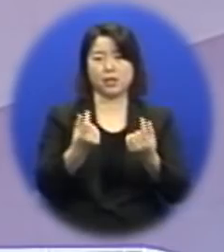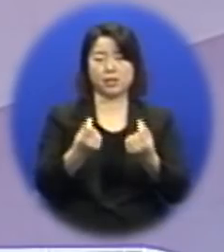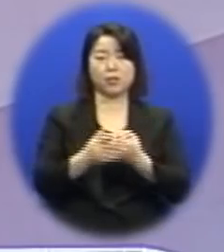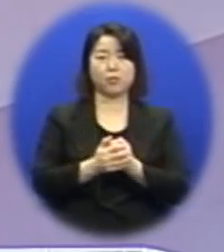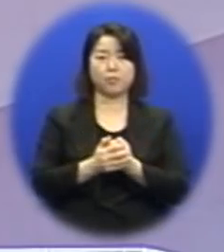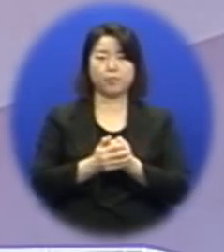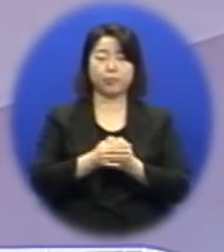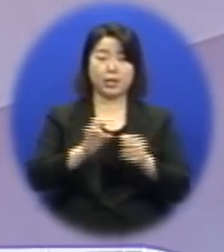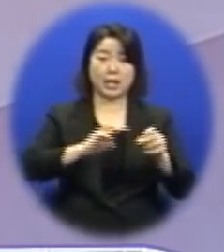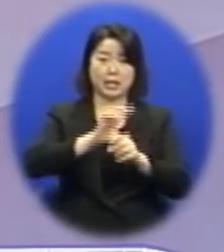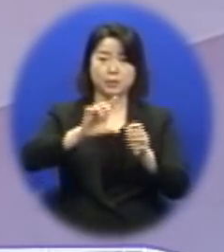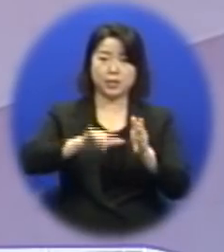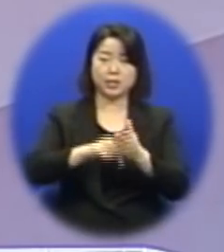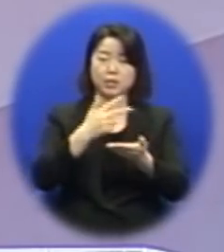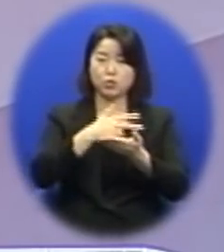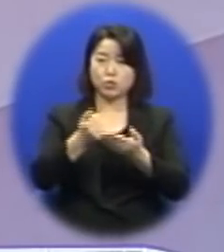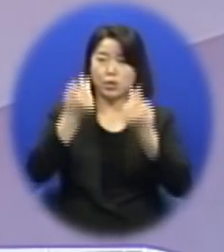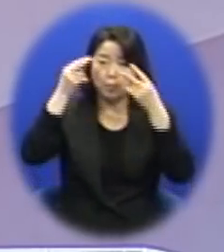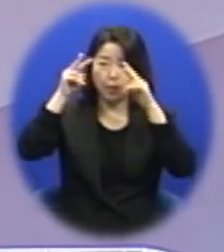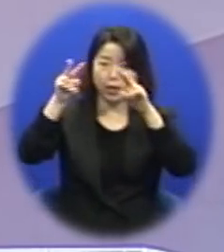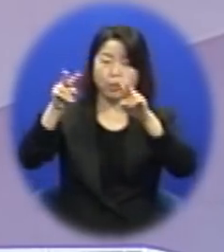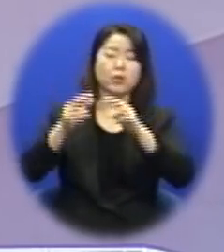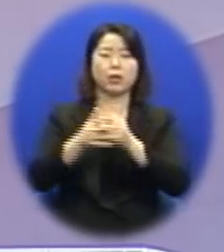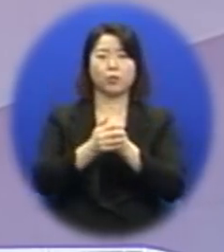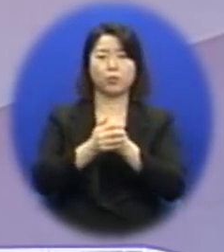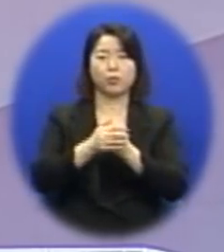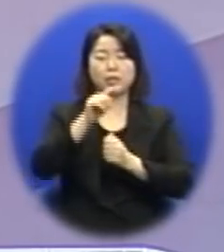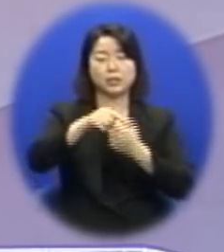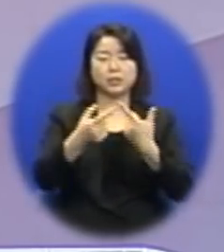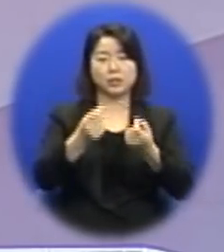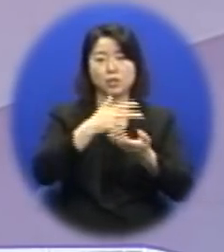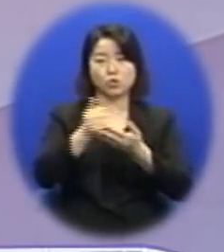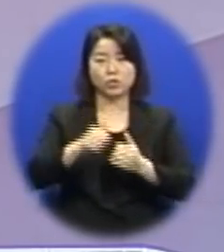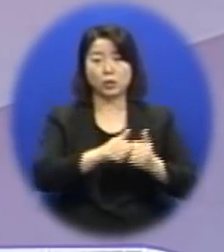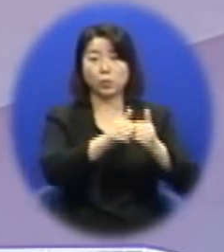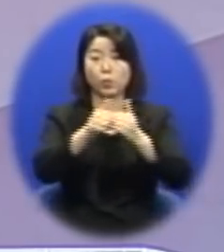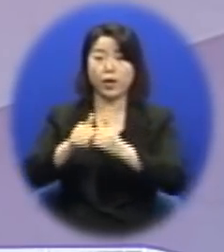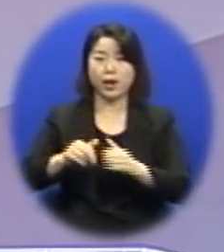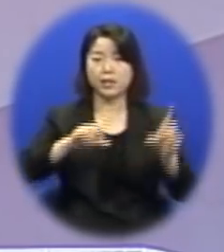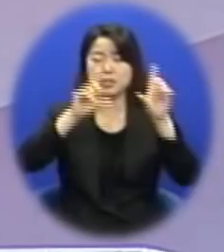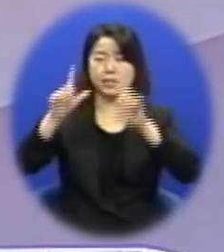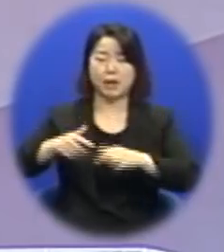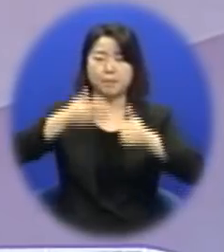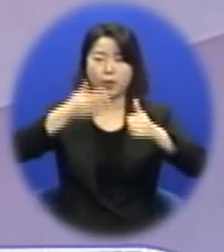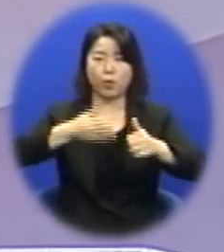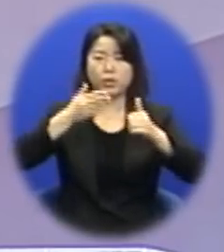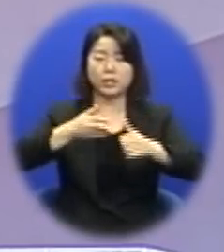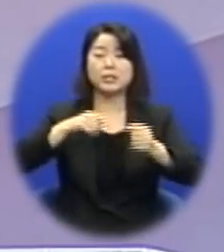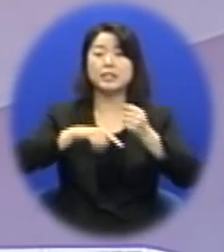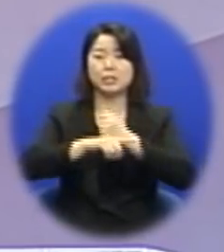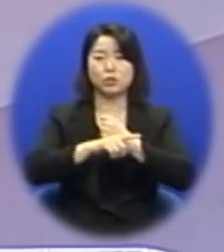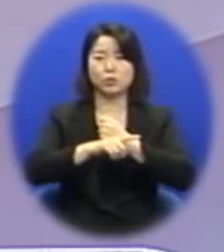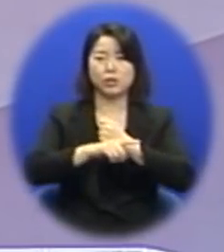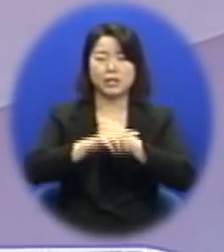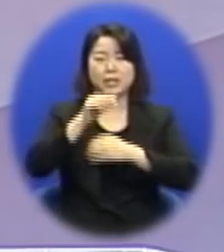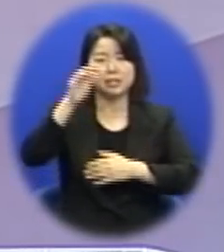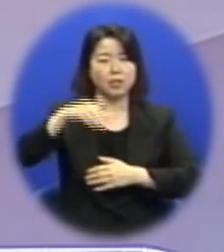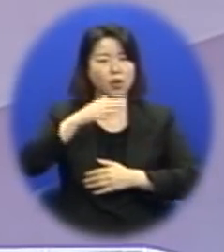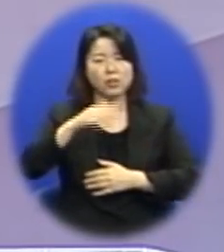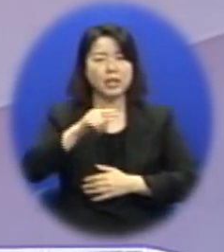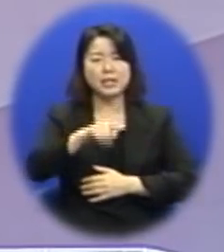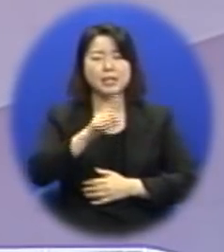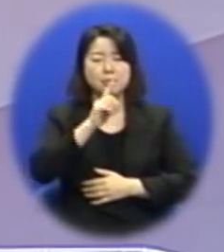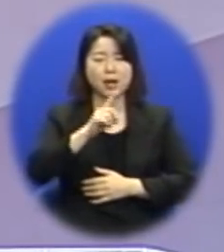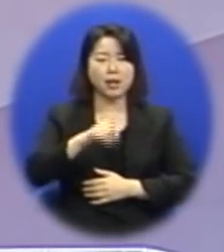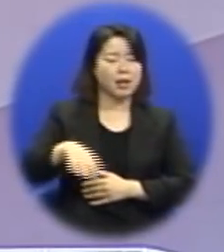24시간 주님을 바라보시고 그렇게 주님과 동행하는 삶을 사시라고 권해드리는 이유 절대로이 말씀을